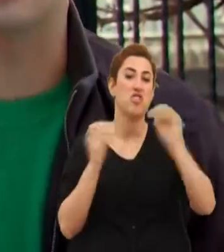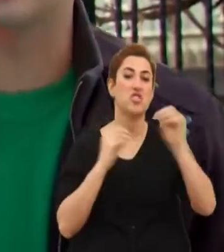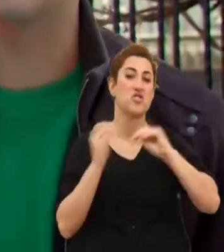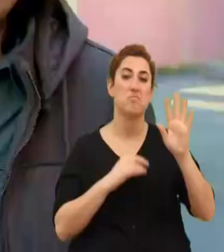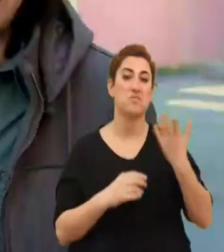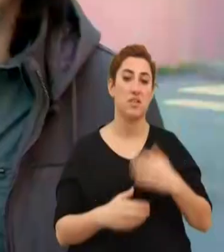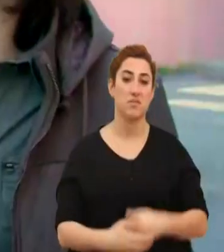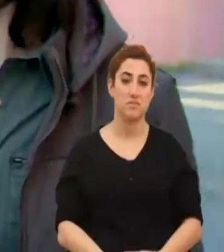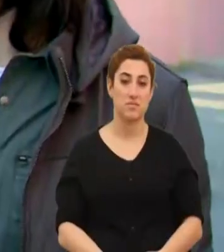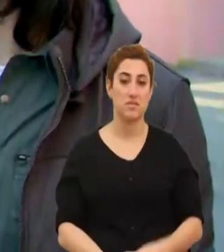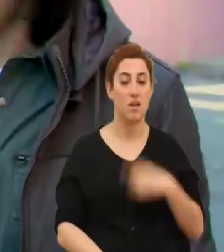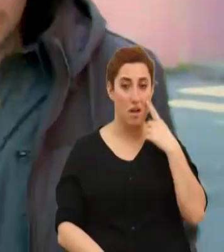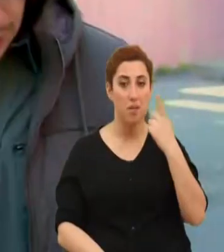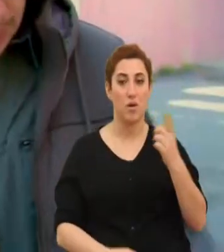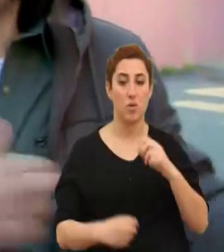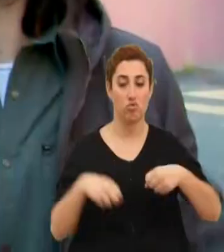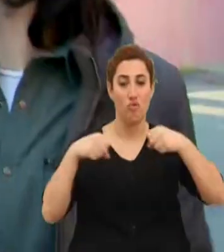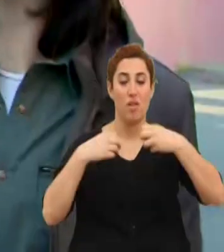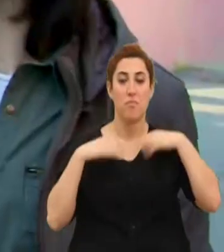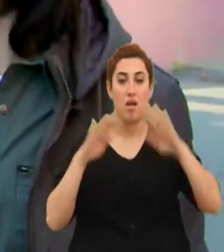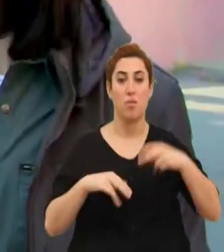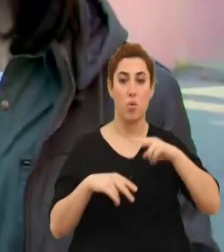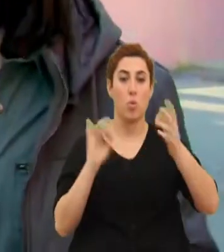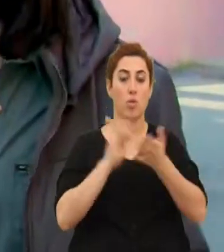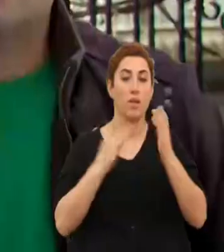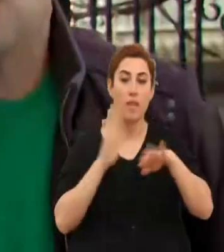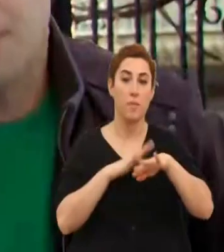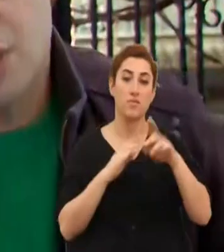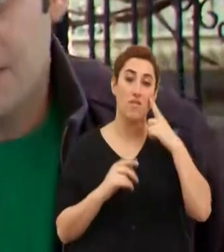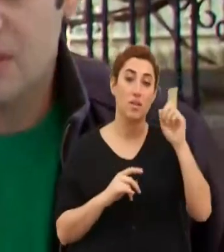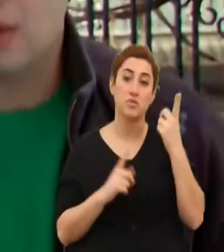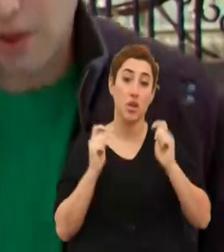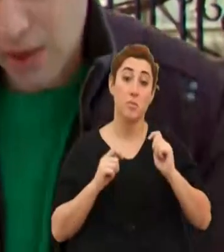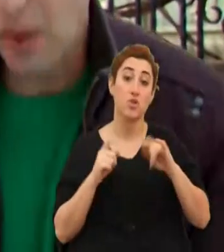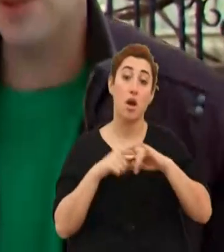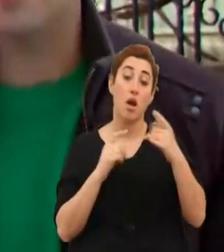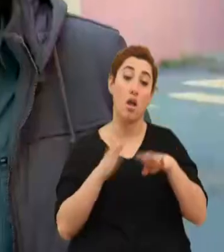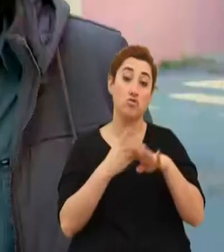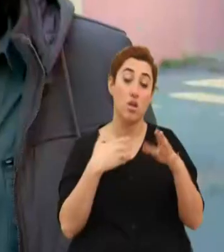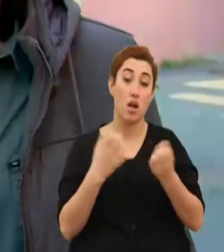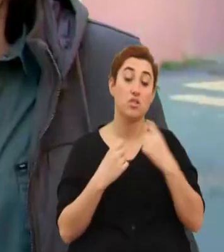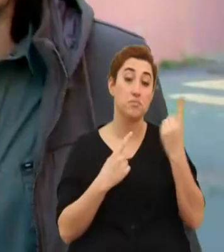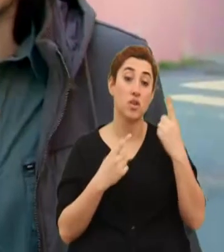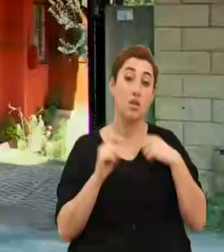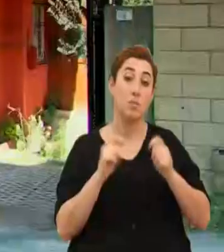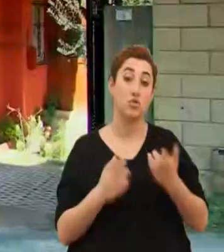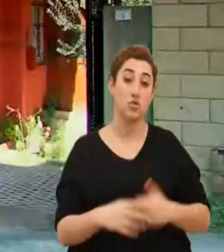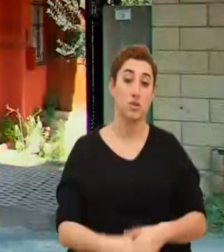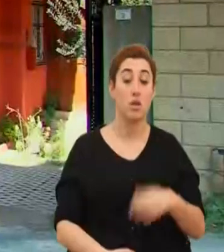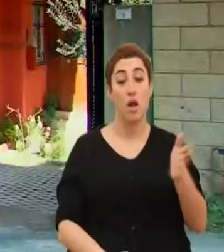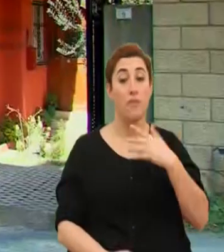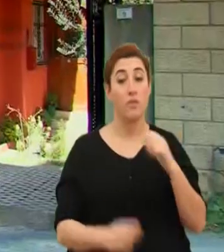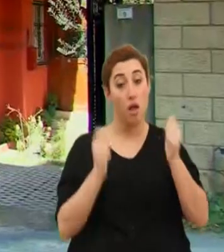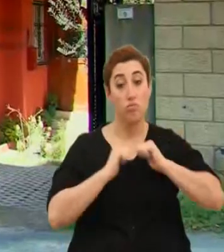taşıyacakmış neymiş ya? Heh, al işte. Çuvallarla kaldık yolun ortasında. Ne yapacağız? Vallahi bir şey yapacağız Hakan. Aldık malları. Bir şekilde halledeceğiz. Ya